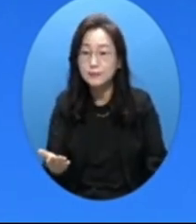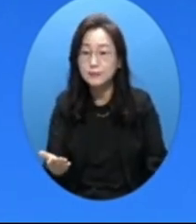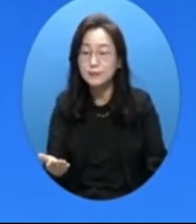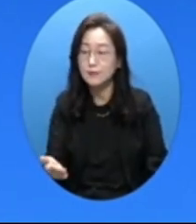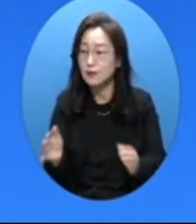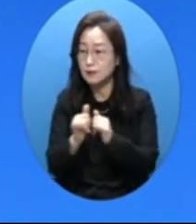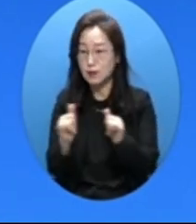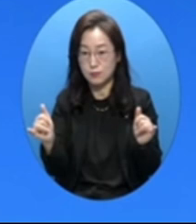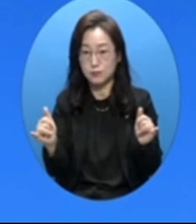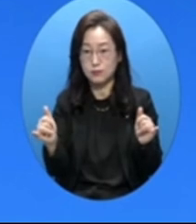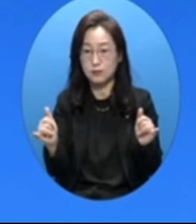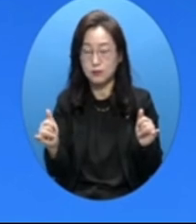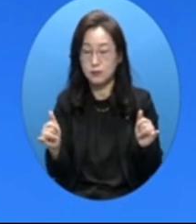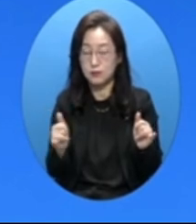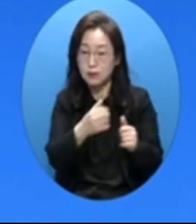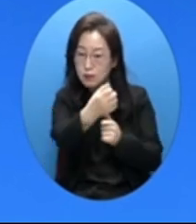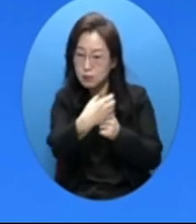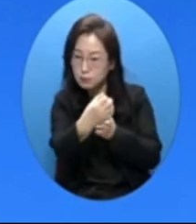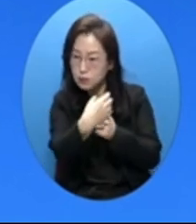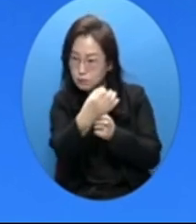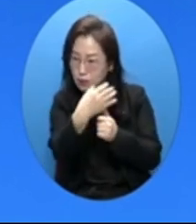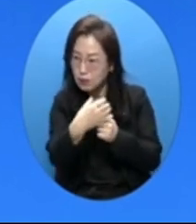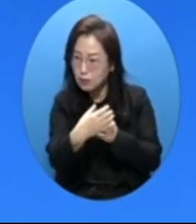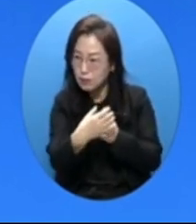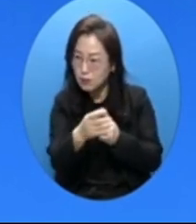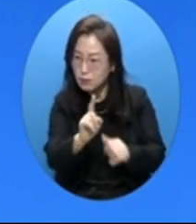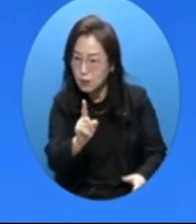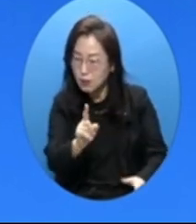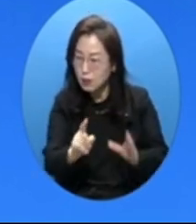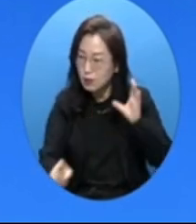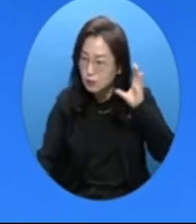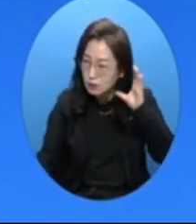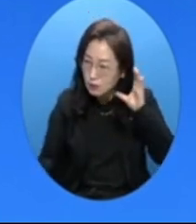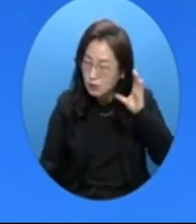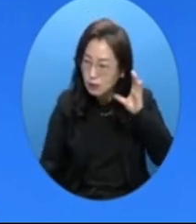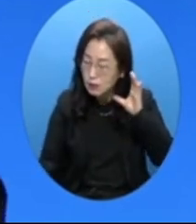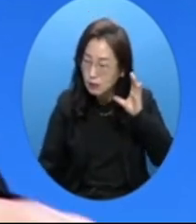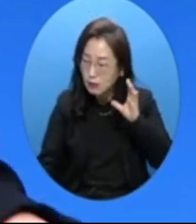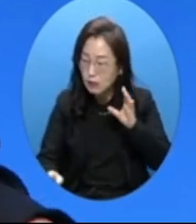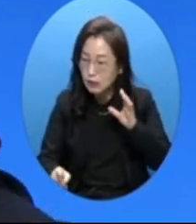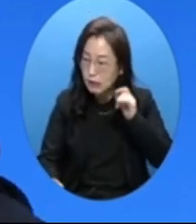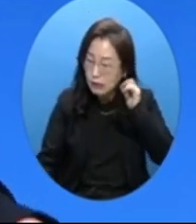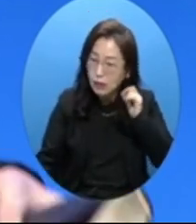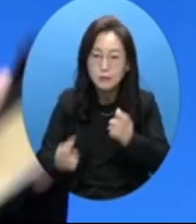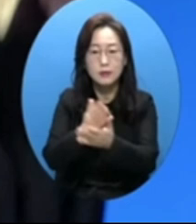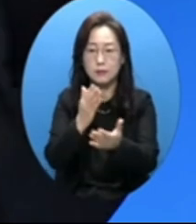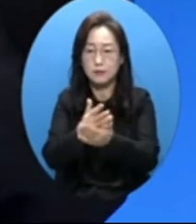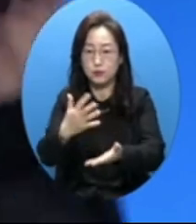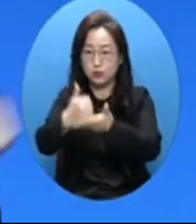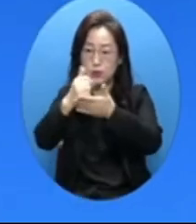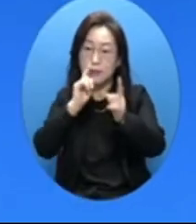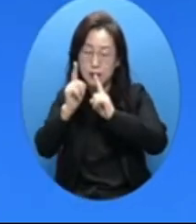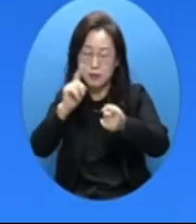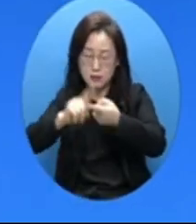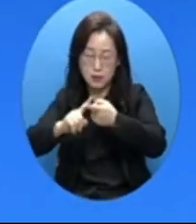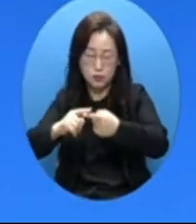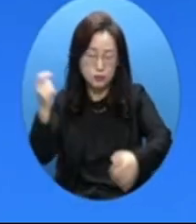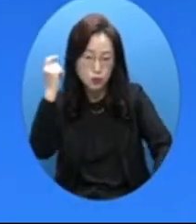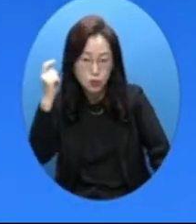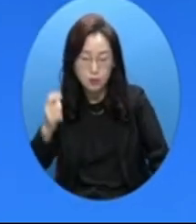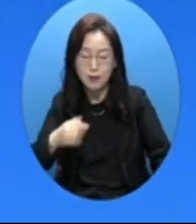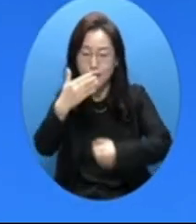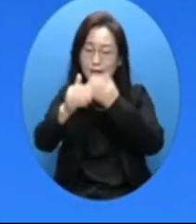사람들이 주는 음성에 너무나 그것이 쉽게 귀 기울이고 흔들리지 않게 되길 바랍니다 주님이 주신 음성을 듣고 그 말씀